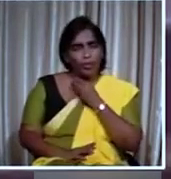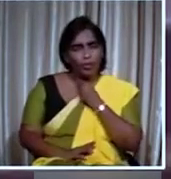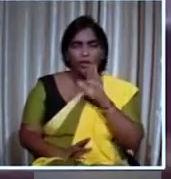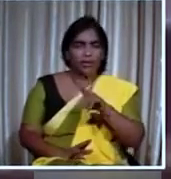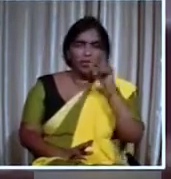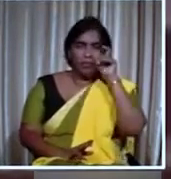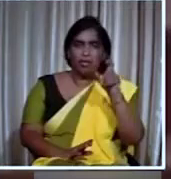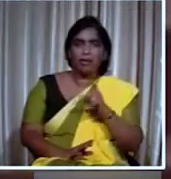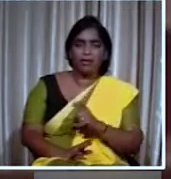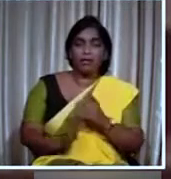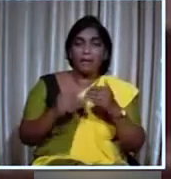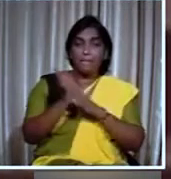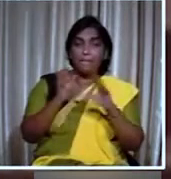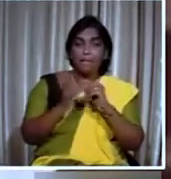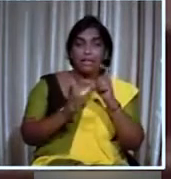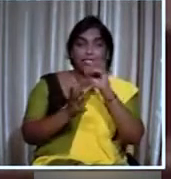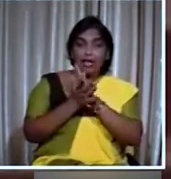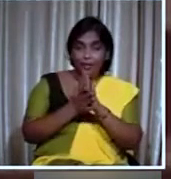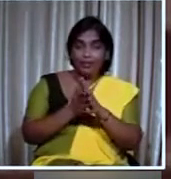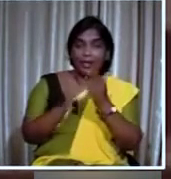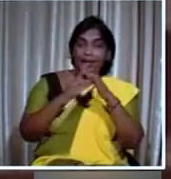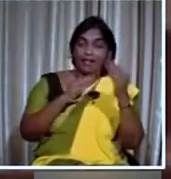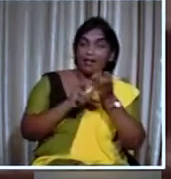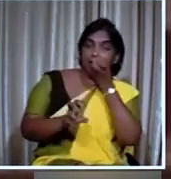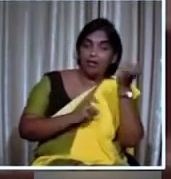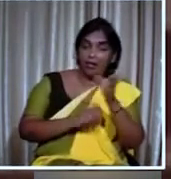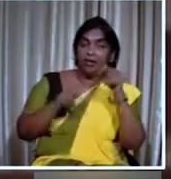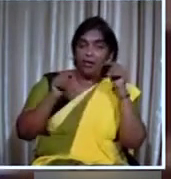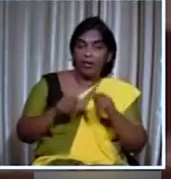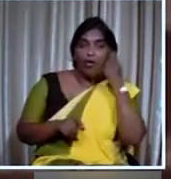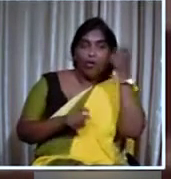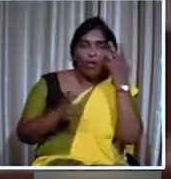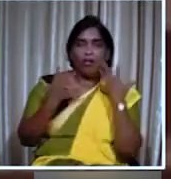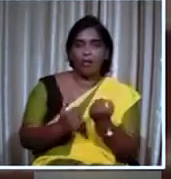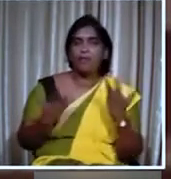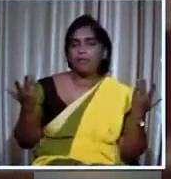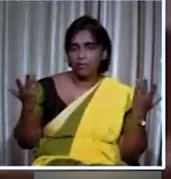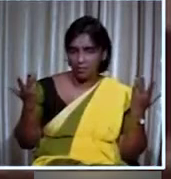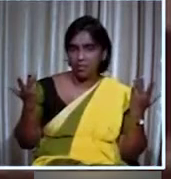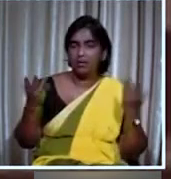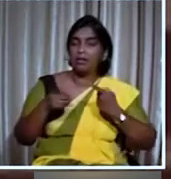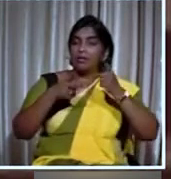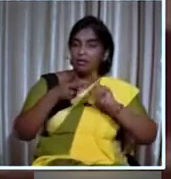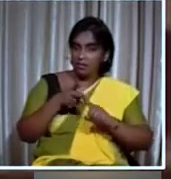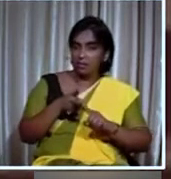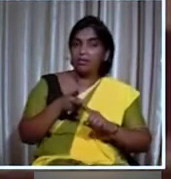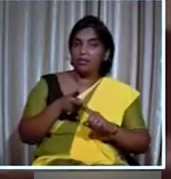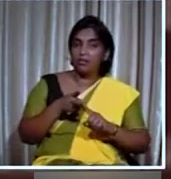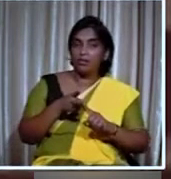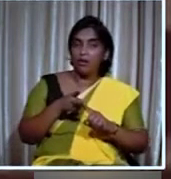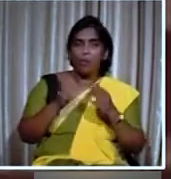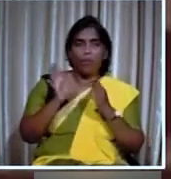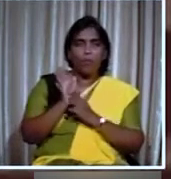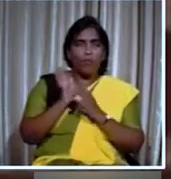බලන්න චමුදිතට ගැහැව්වා. ගෙදරට ගල් ගැහැව්වා. තාම ඒකට හොයාගන්න බැරි වුණා. ඊට පස්සේ අපි ගමු අර මුනි